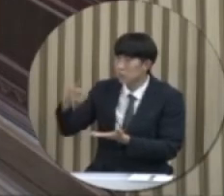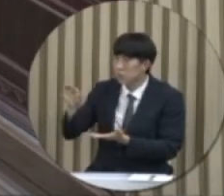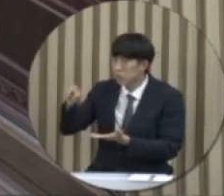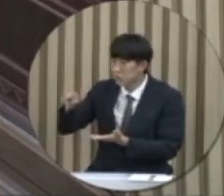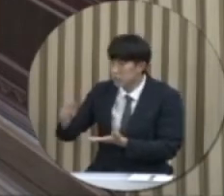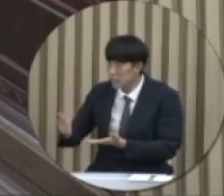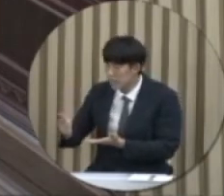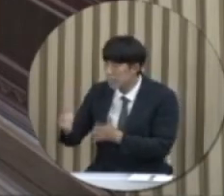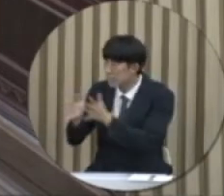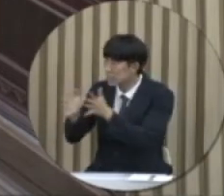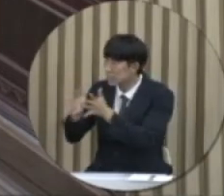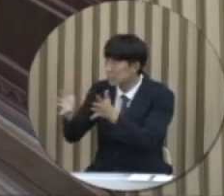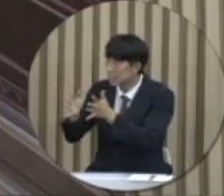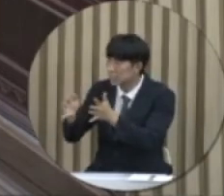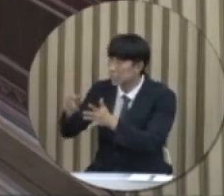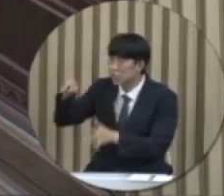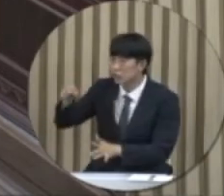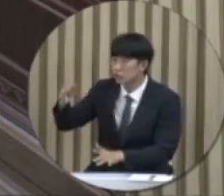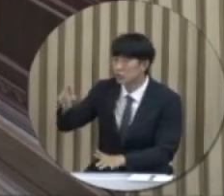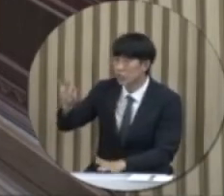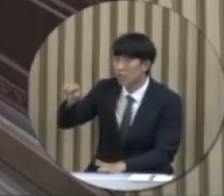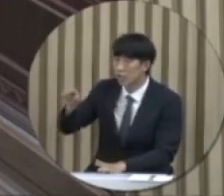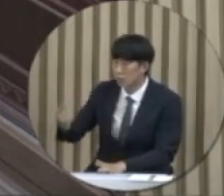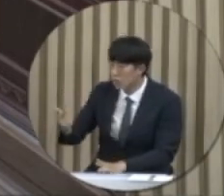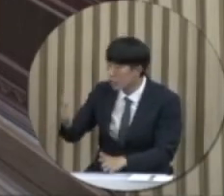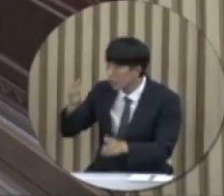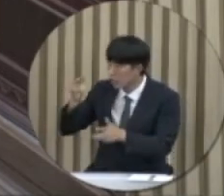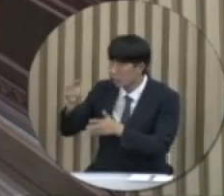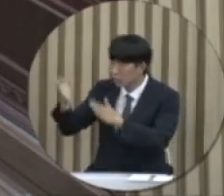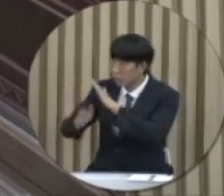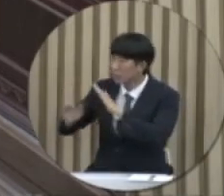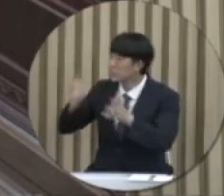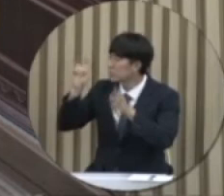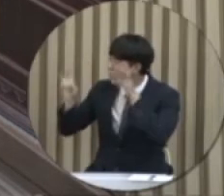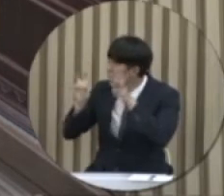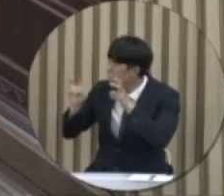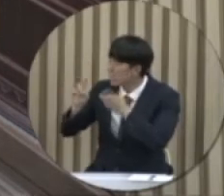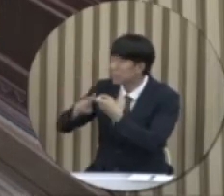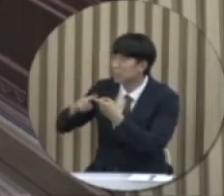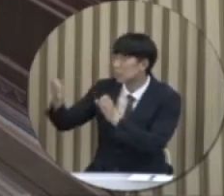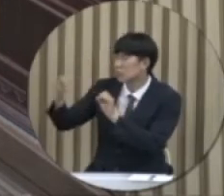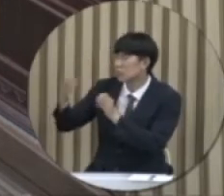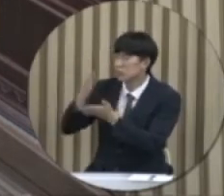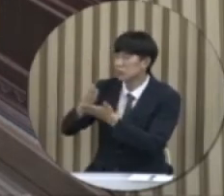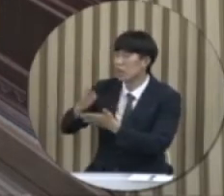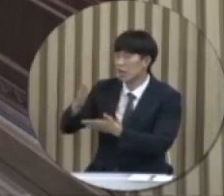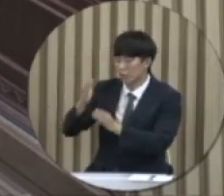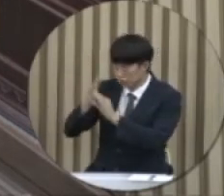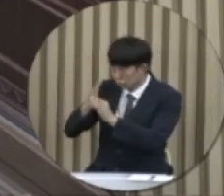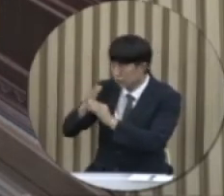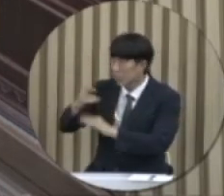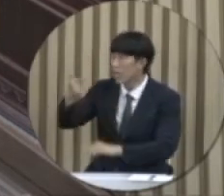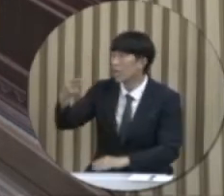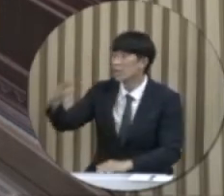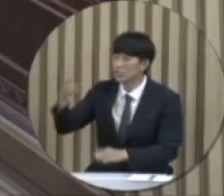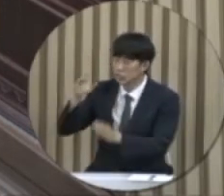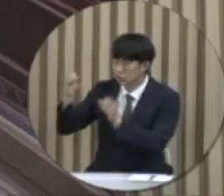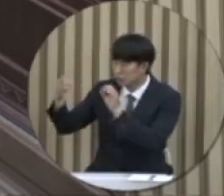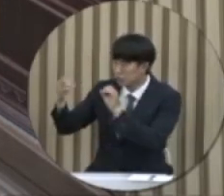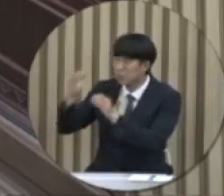통상그린시티에서는 수자원공사랑 얘기를 하고 있고 상당히 많이 진척은 됐습니다. LH랑도 지금 얘기를 하고 있는 상황입니다.